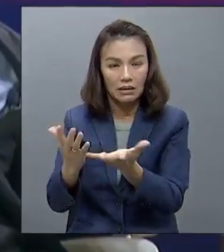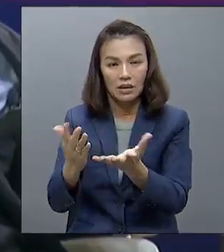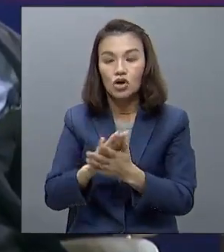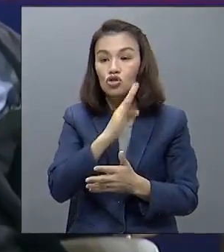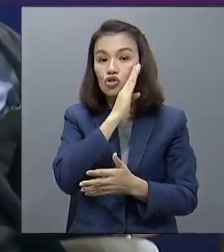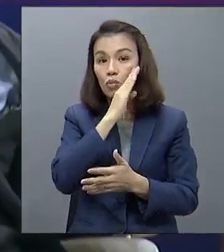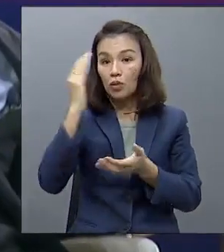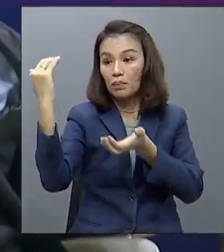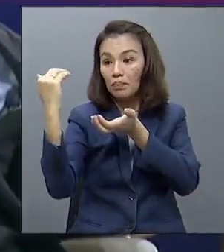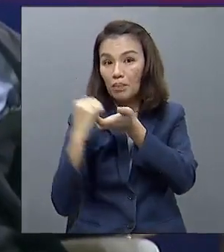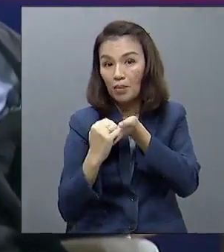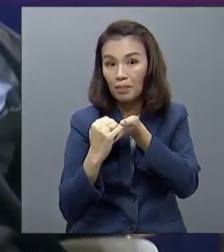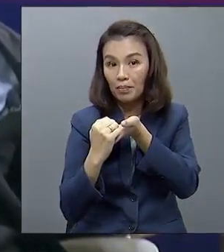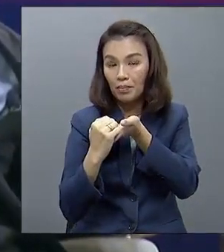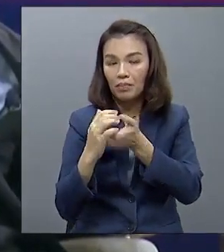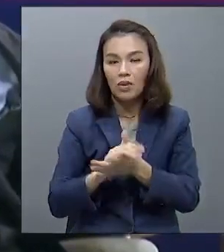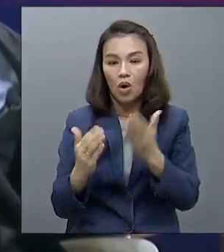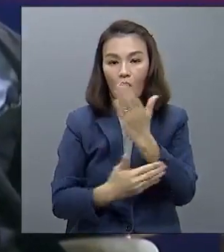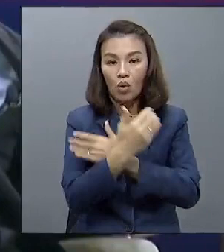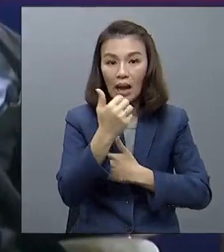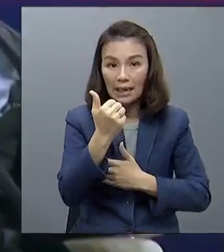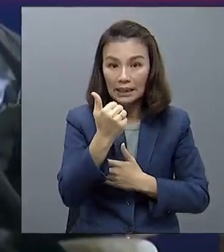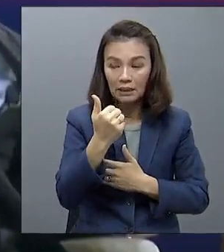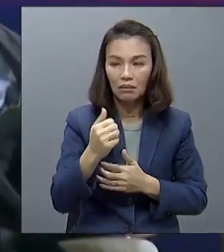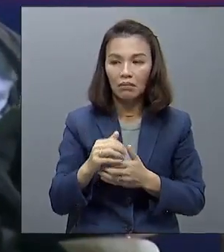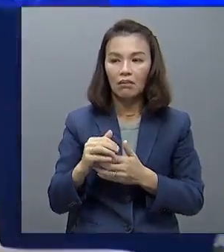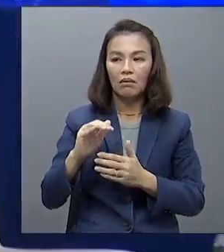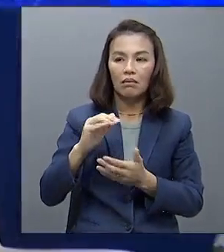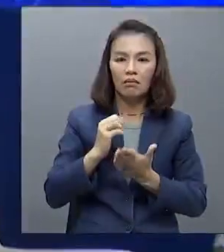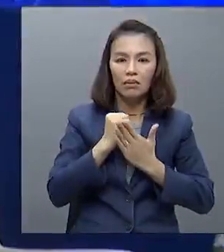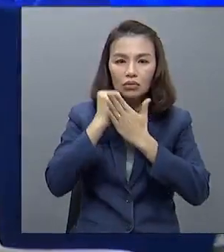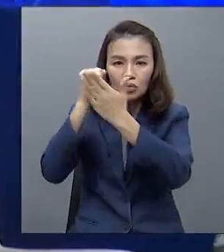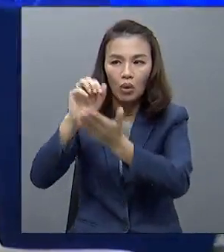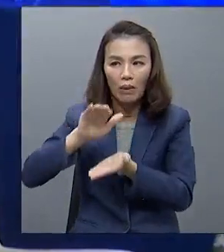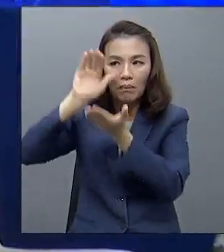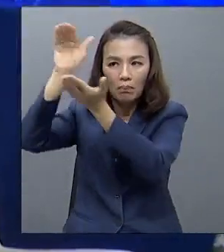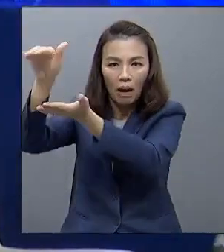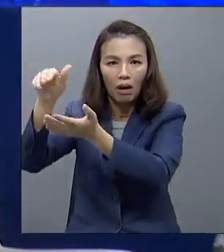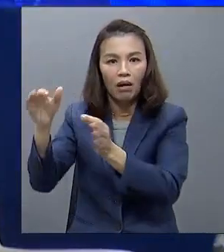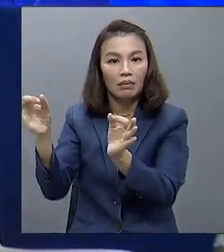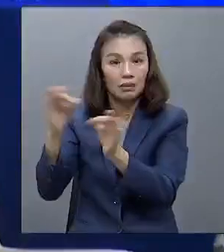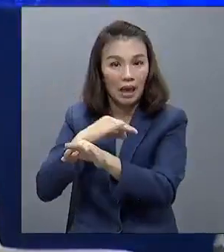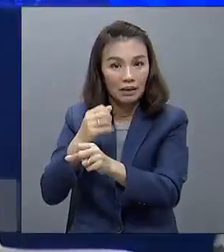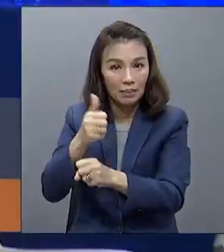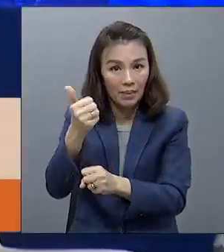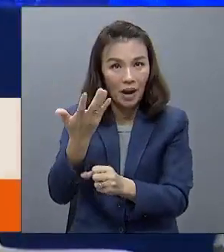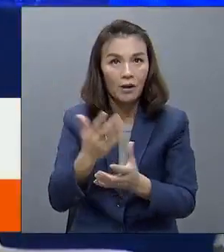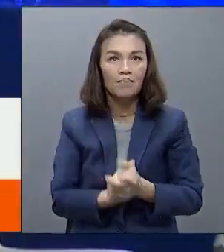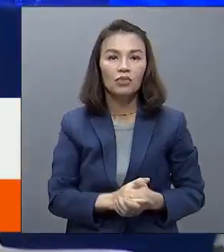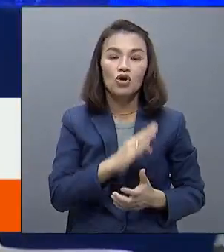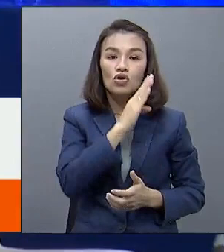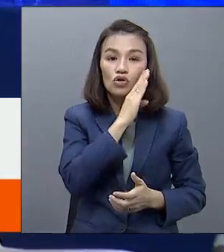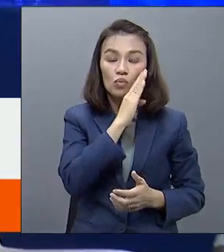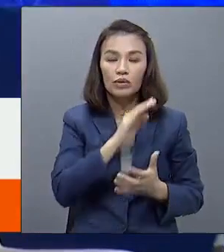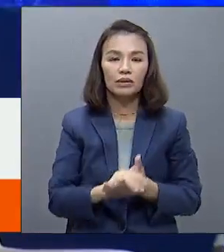หากเราเป็นมิตรทำไมเราไม่ไปใช้เป็นโอกาสนี้ไปสวมช่วยแทนครับว่าวันนี้ถ้าเกิดจะฟื้นฟูเศรษฐกิจแล้วหวัง